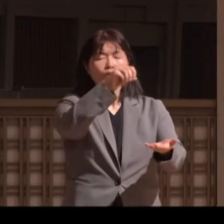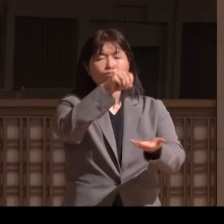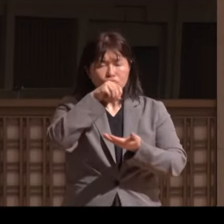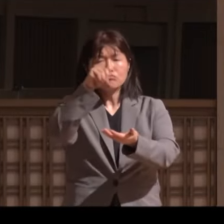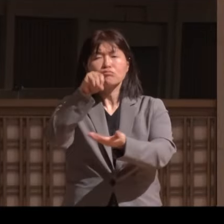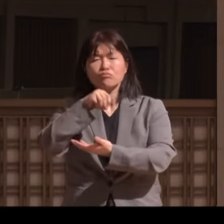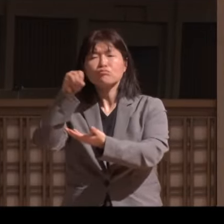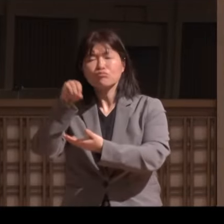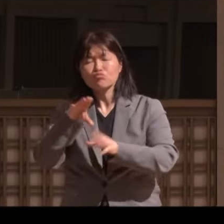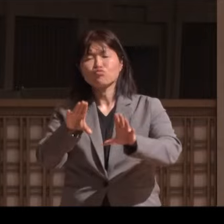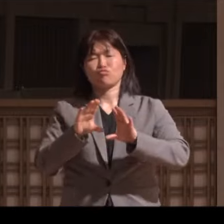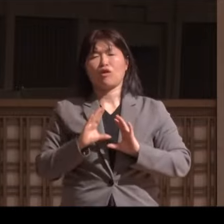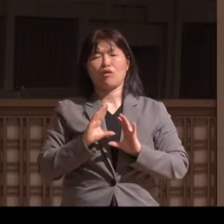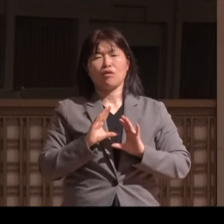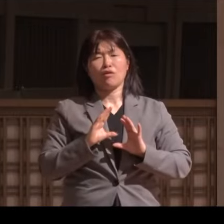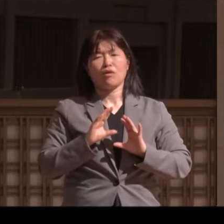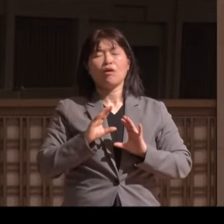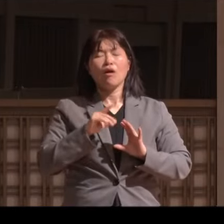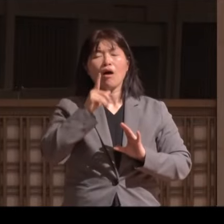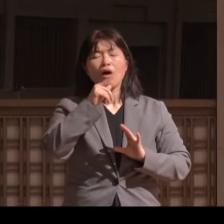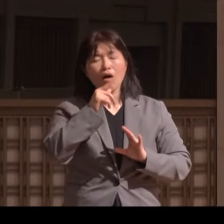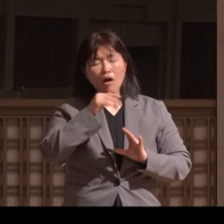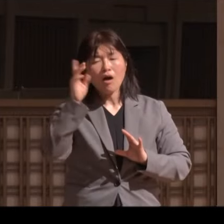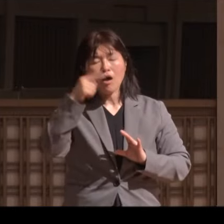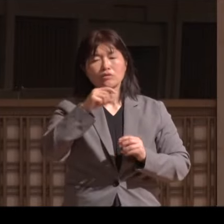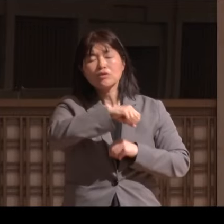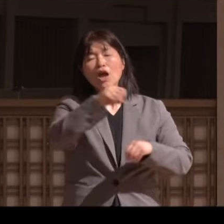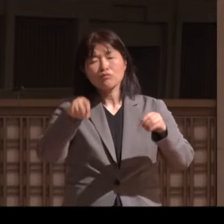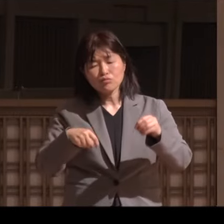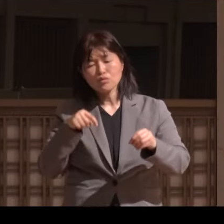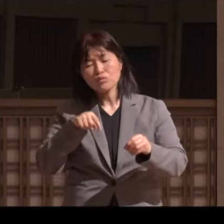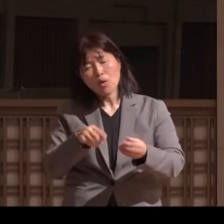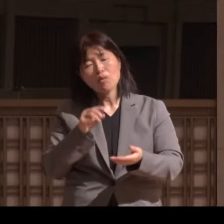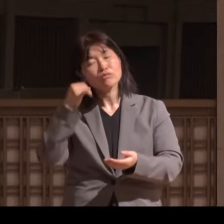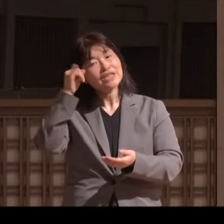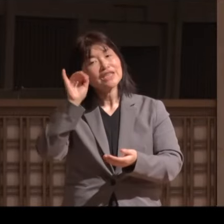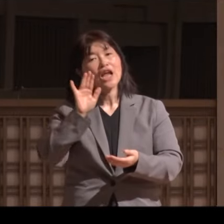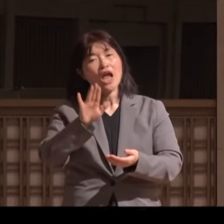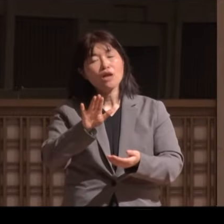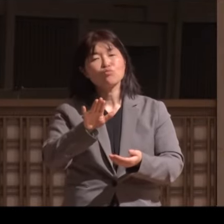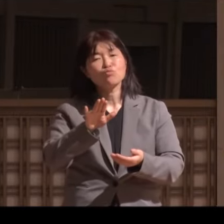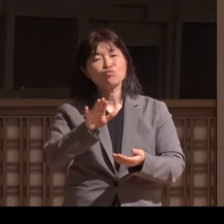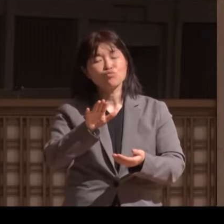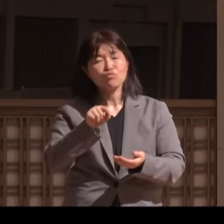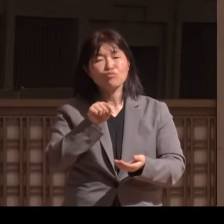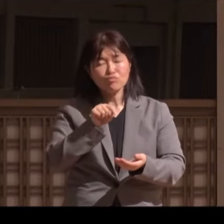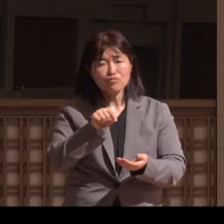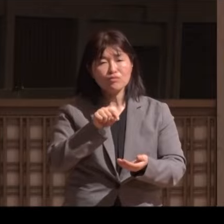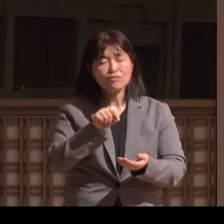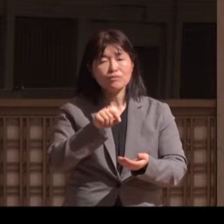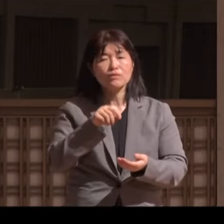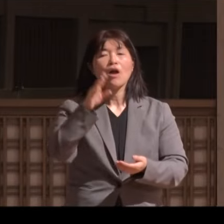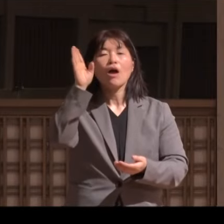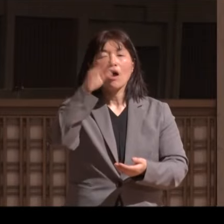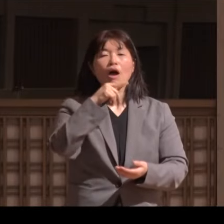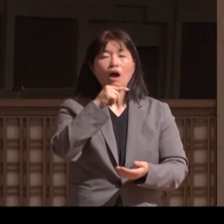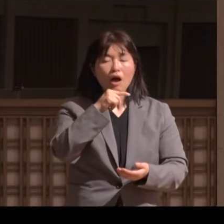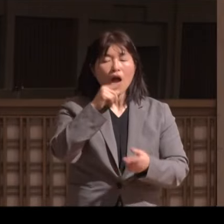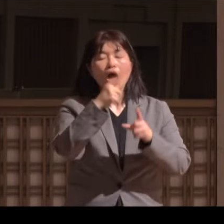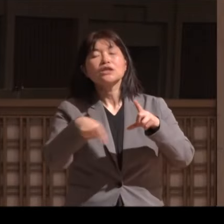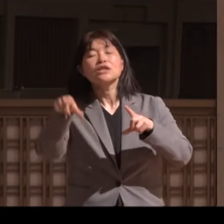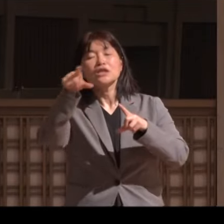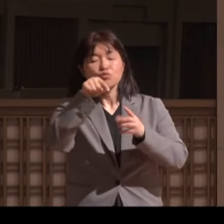引き受けた上でさらにこういう意見もあるよねっていう風に会話をするこれまイエスアドって言われますけれどもイエスさらに